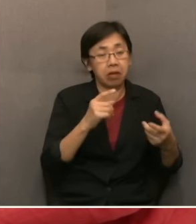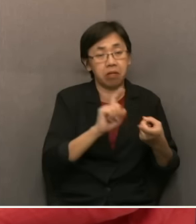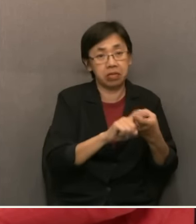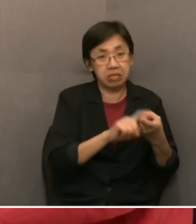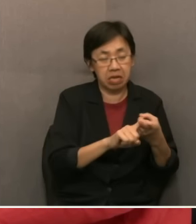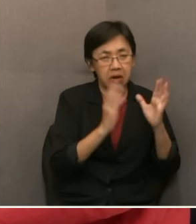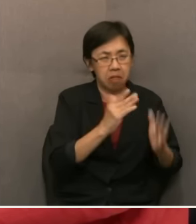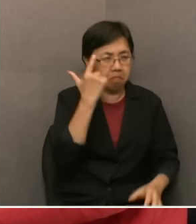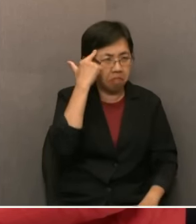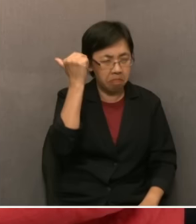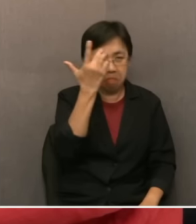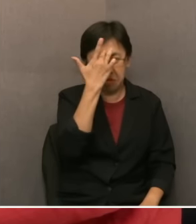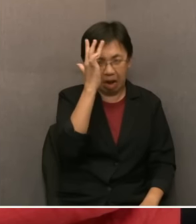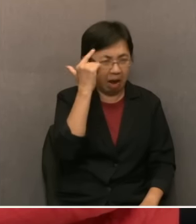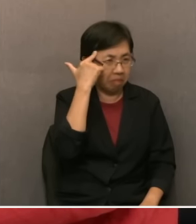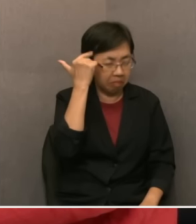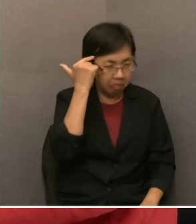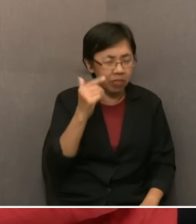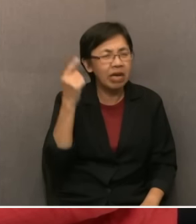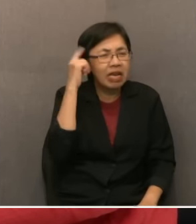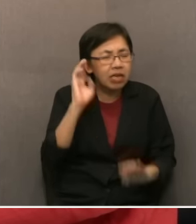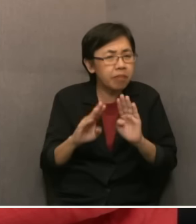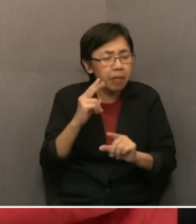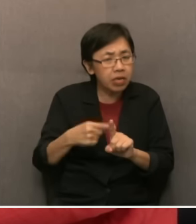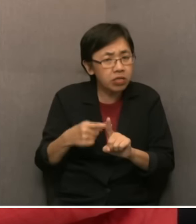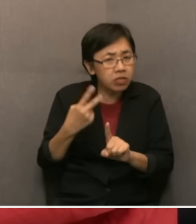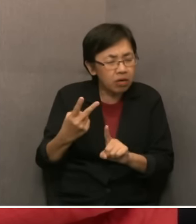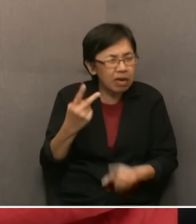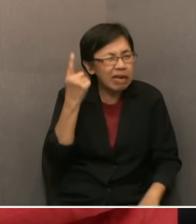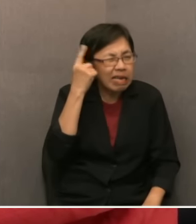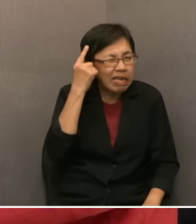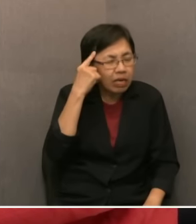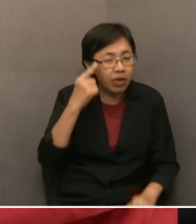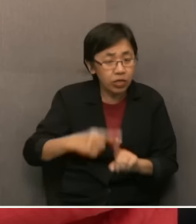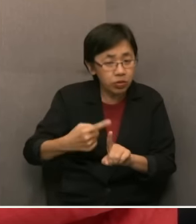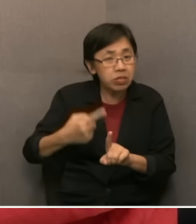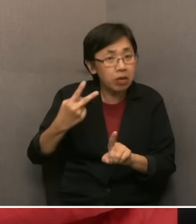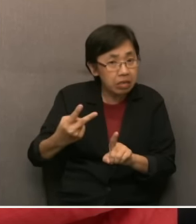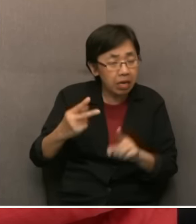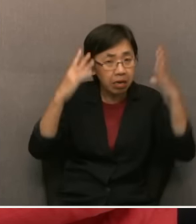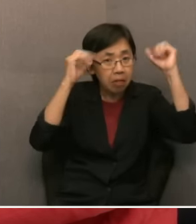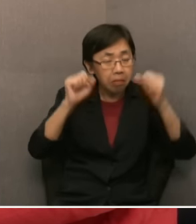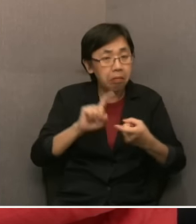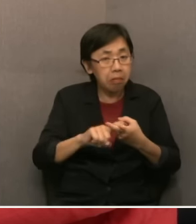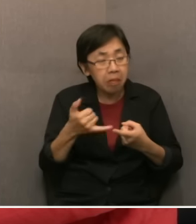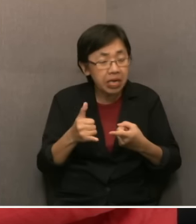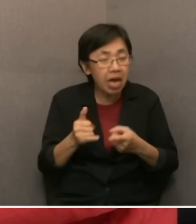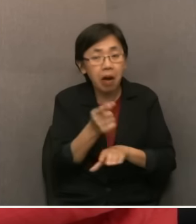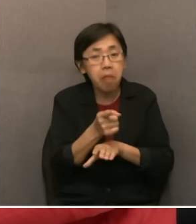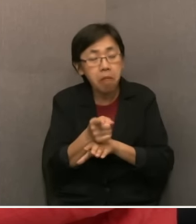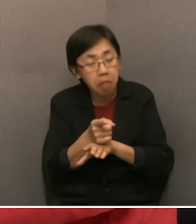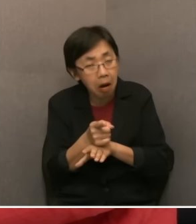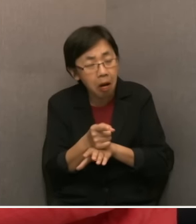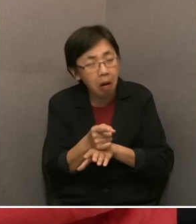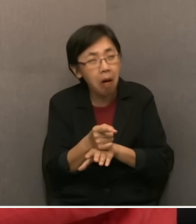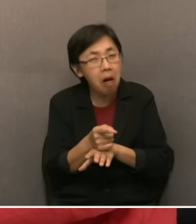ฉลาดมากถ้าเกิดว่าเ้ามองว่าตอนเนี้ยเหลือเวลาอีกประมาณ 2เดือนอาจารย์ว่าในช่วง 2เดือนเนี้ยเอาจจะเหมือนกับโจมตีไปแล้วก็ประวิงไปม